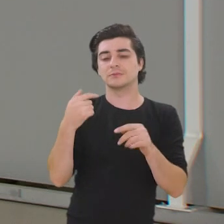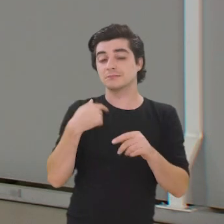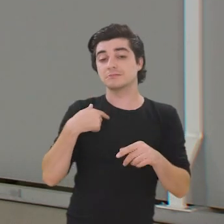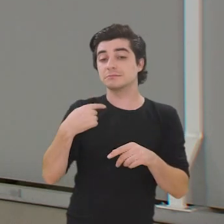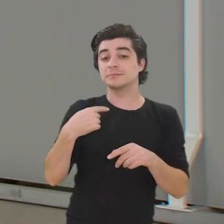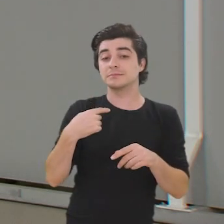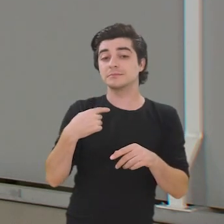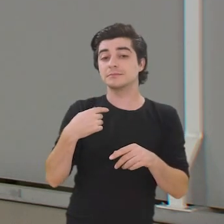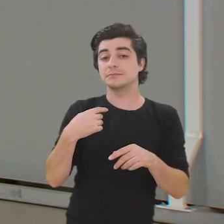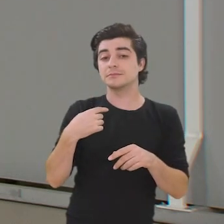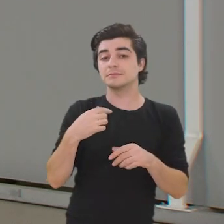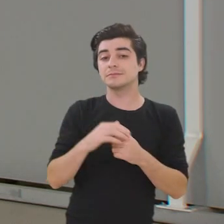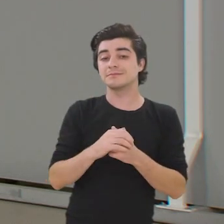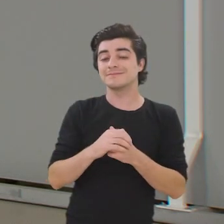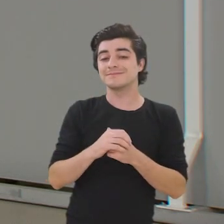Biz bisiklet,